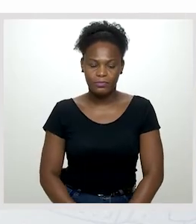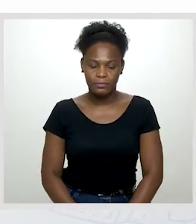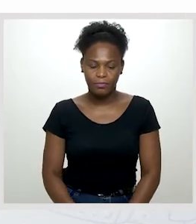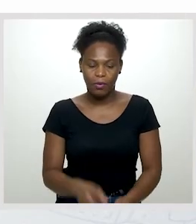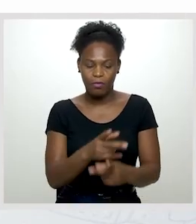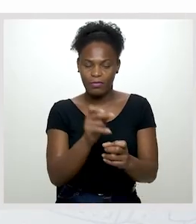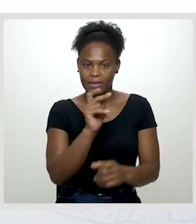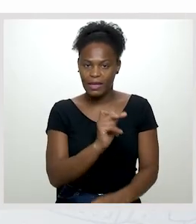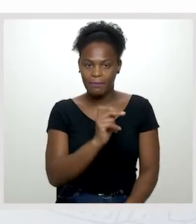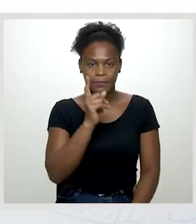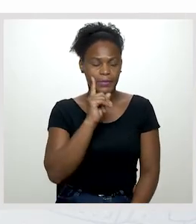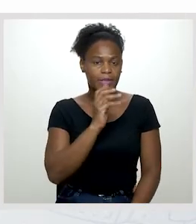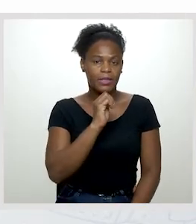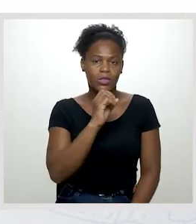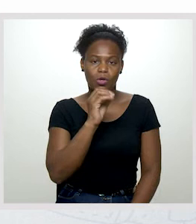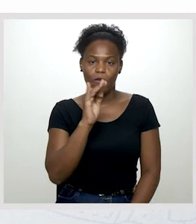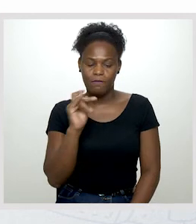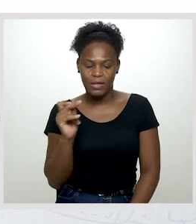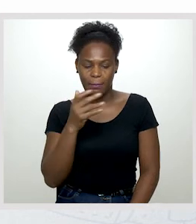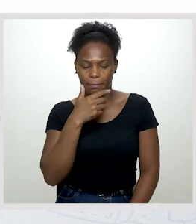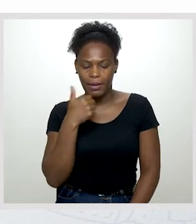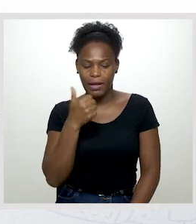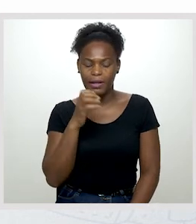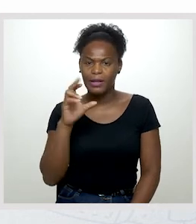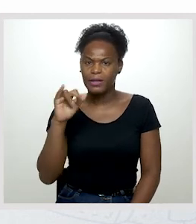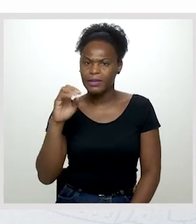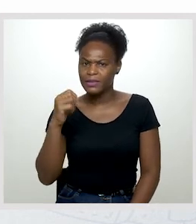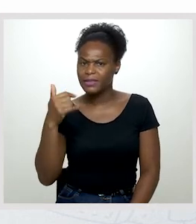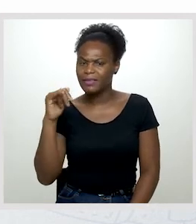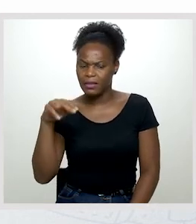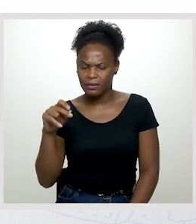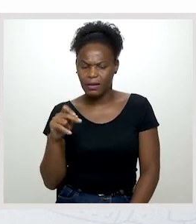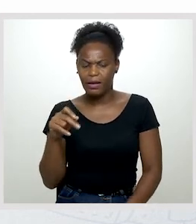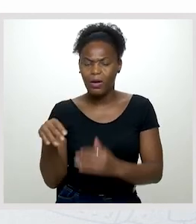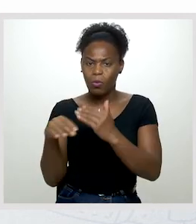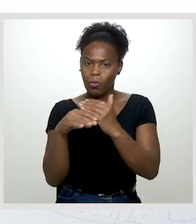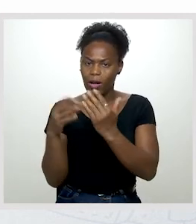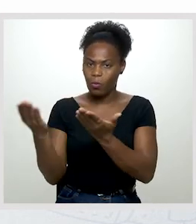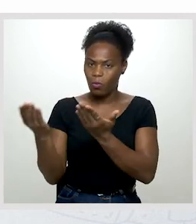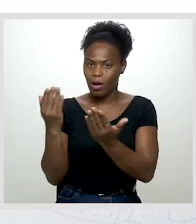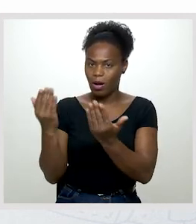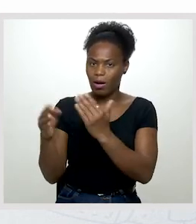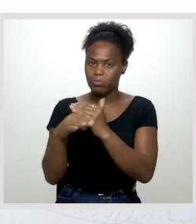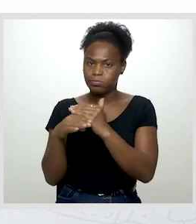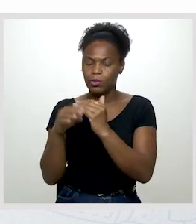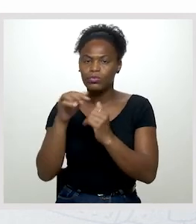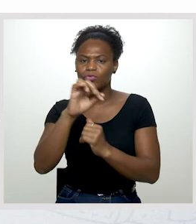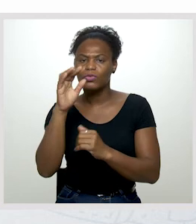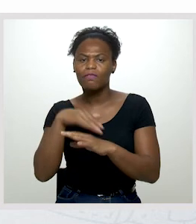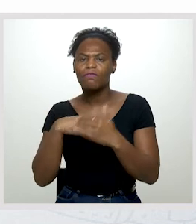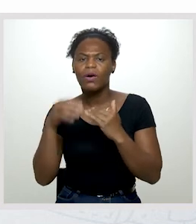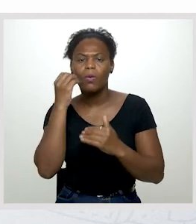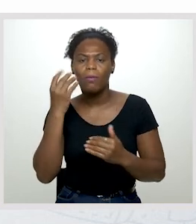Ligne A, vous avez Sofia, Belle et Cristina. Comparatif d'égalité. Comment vous avez fait?